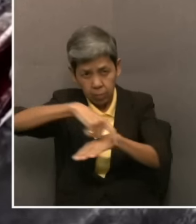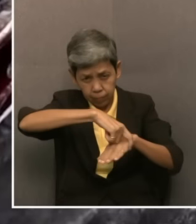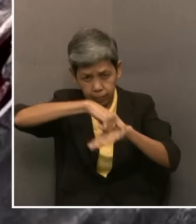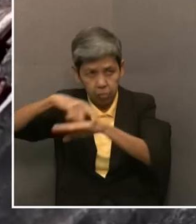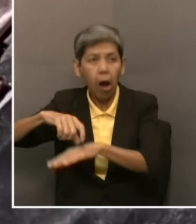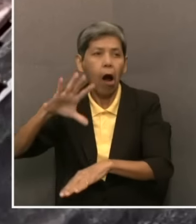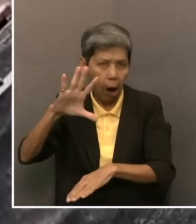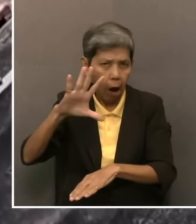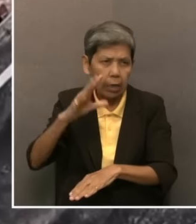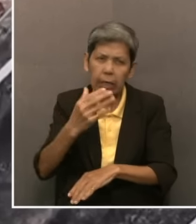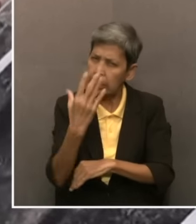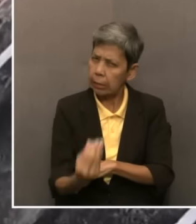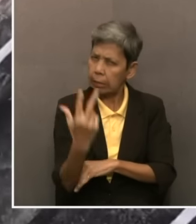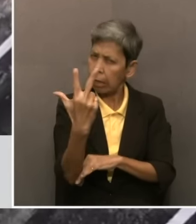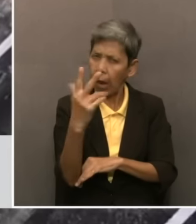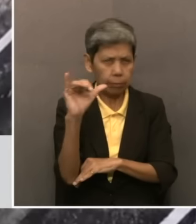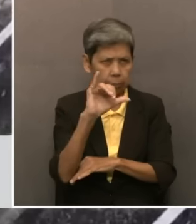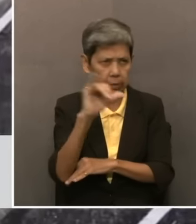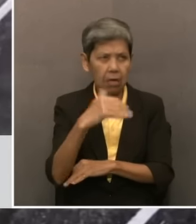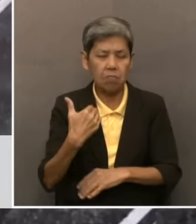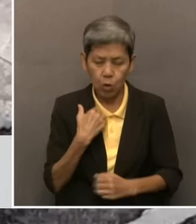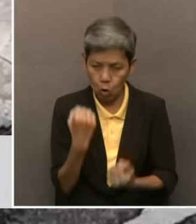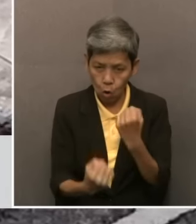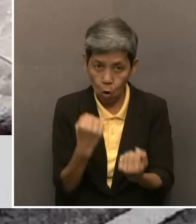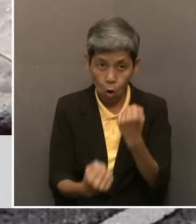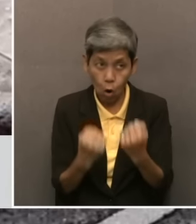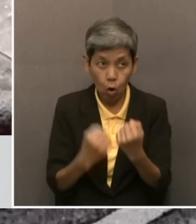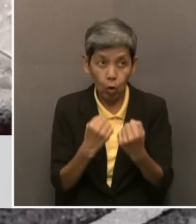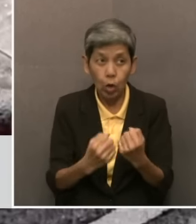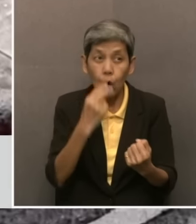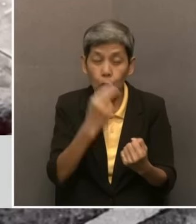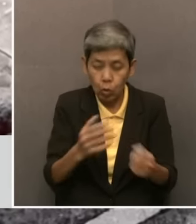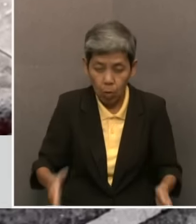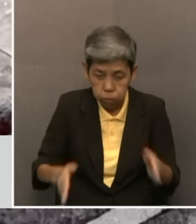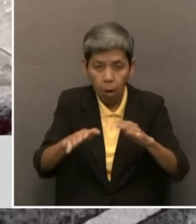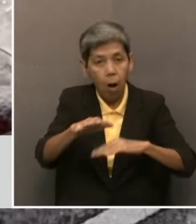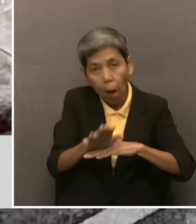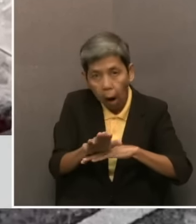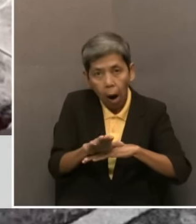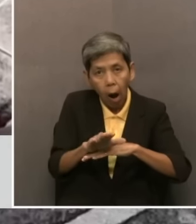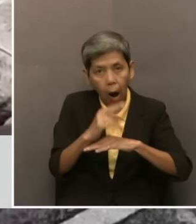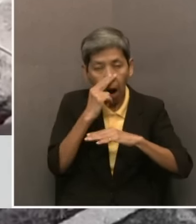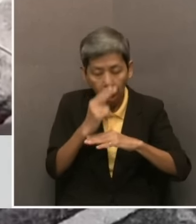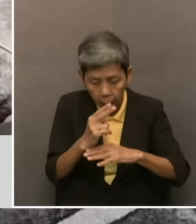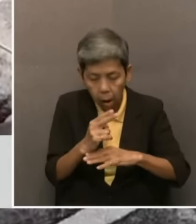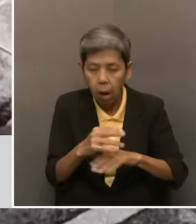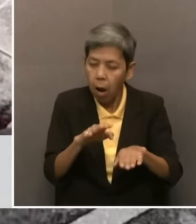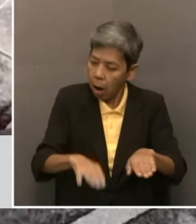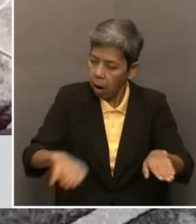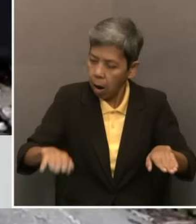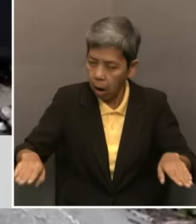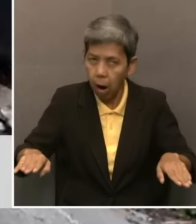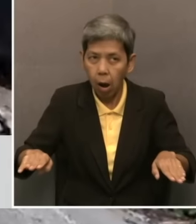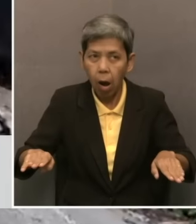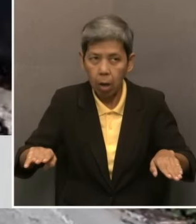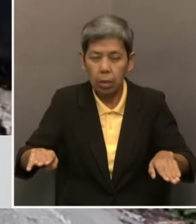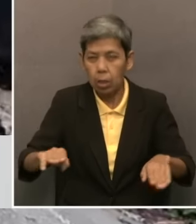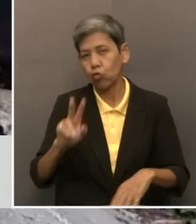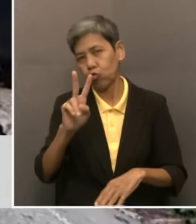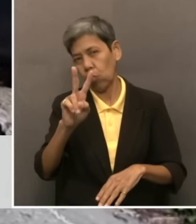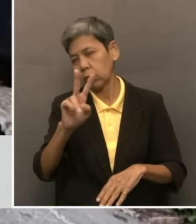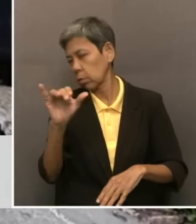คันเหลือ3คันประกอบด้วยรถยนต์คันที่ติดอยู่ในตัวอาคารสำนักงานและที่จอดอยู่ระหว่างกลางอาคารอีก2